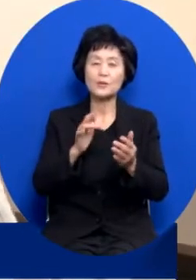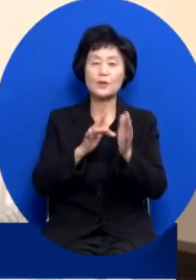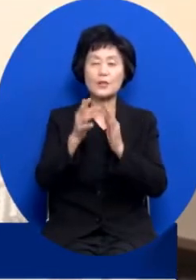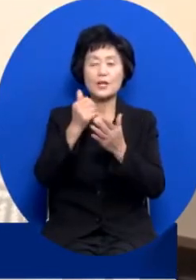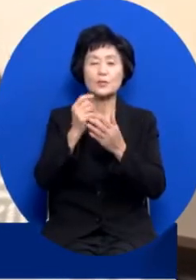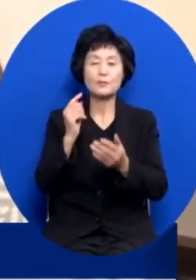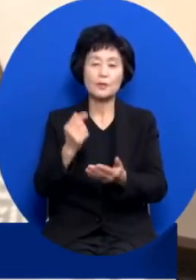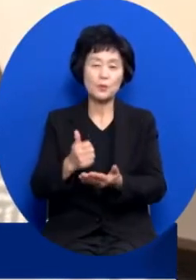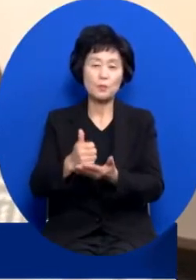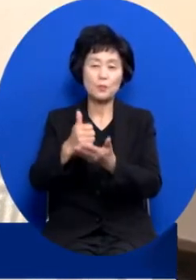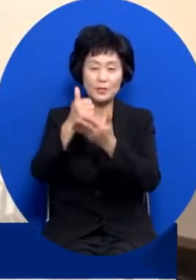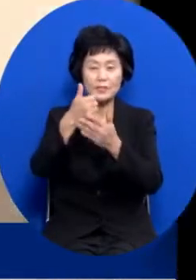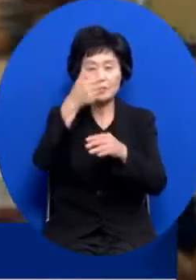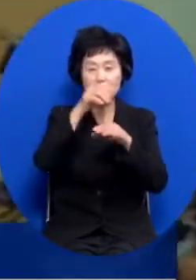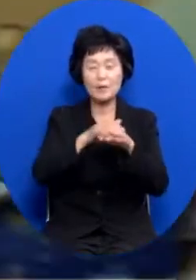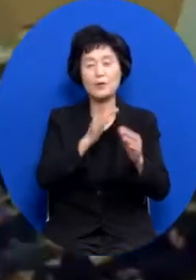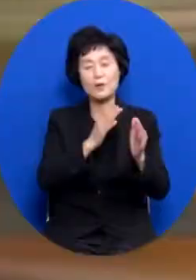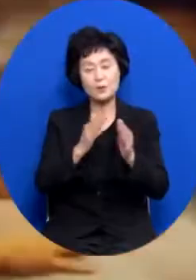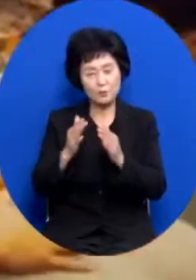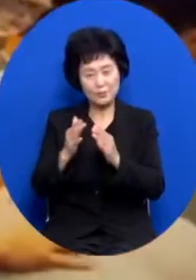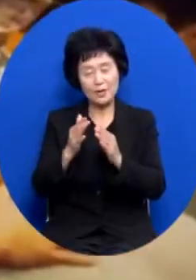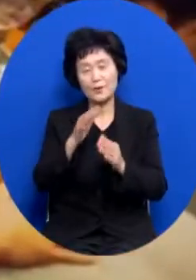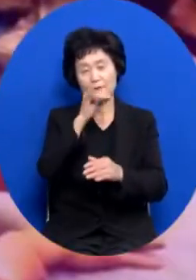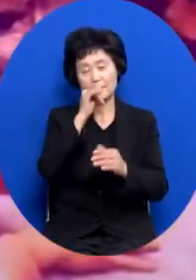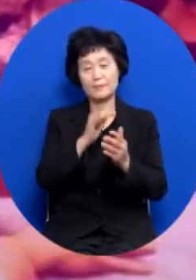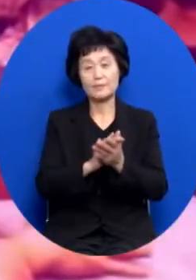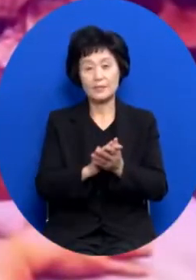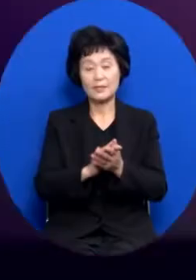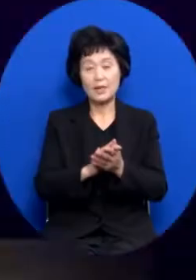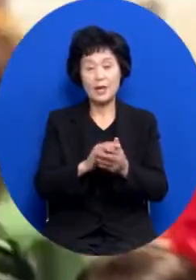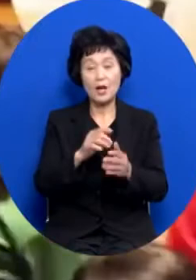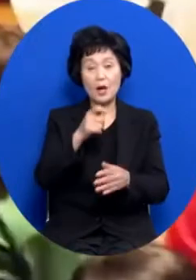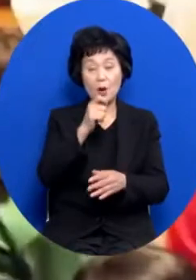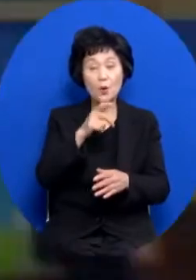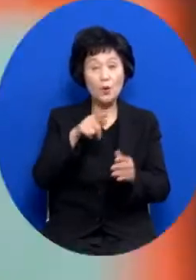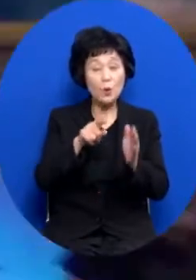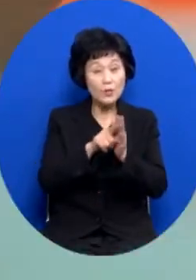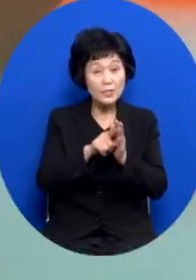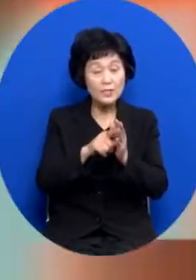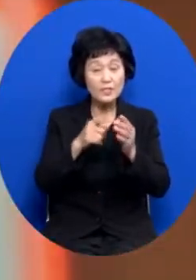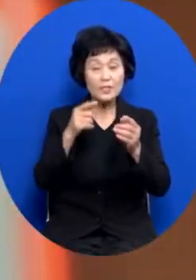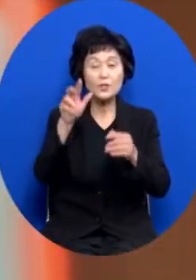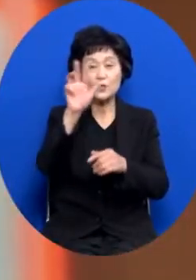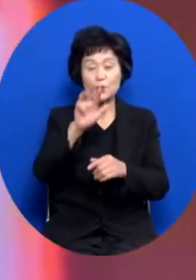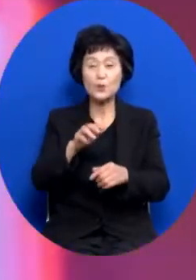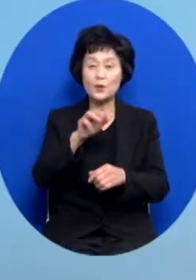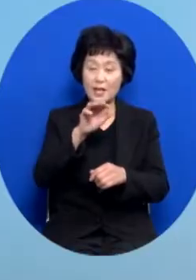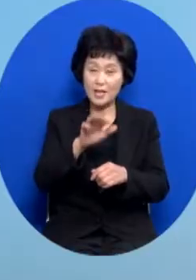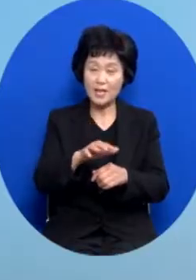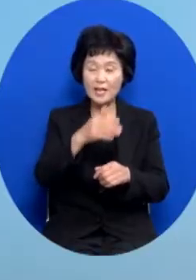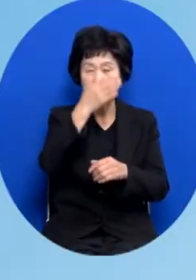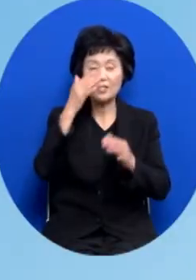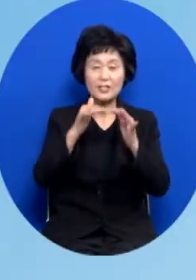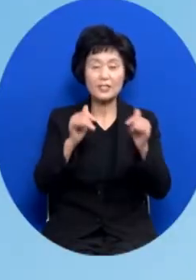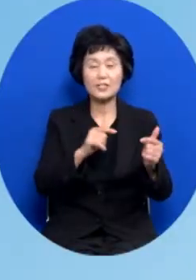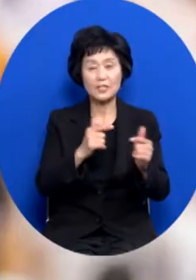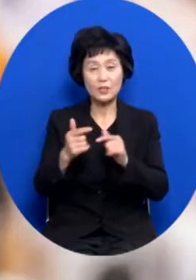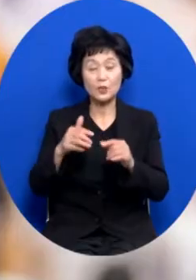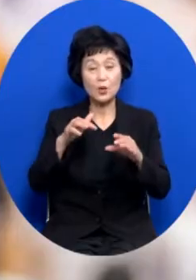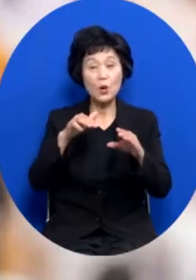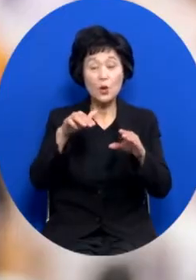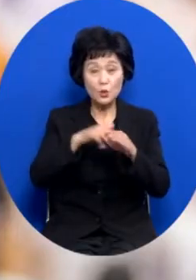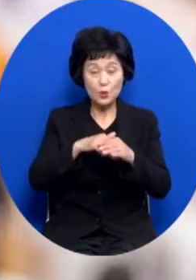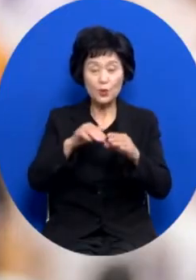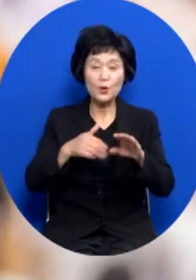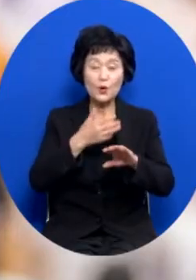그런 기도 제목을 품고 대한예수교장로의 고신총회 학생신앙운동 SFC 청년들도 종교개혁